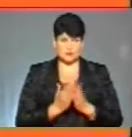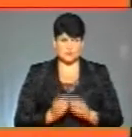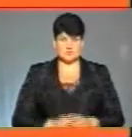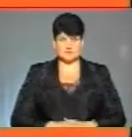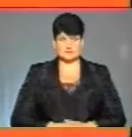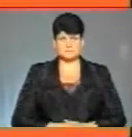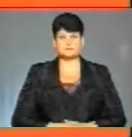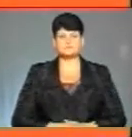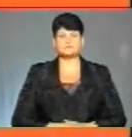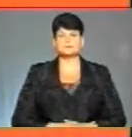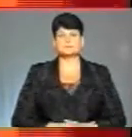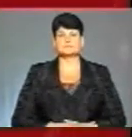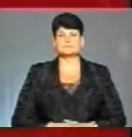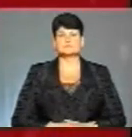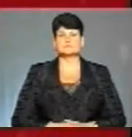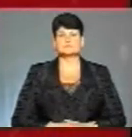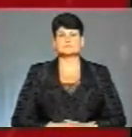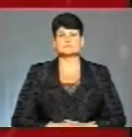підручниками.